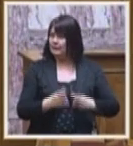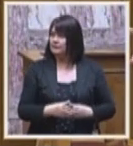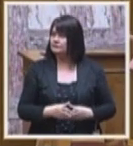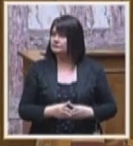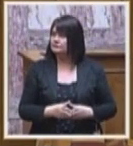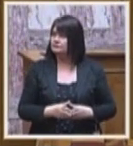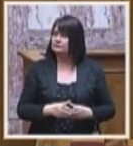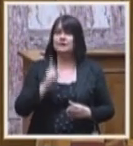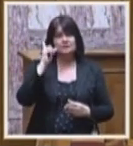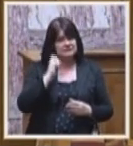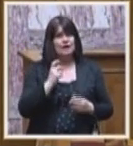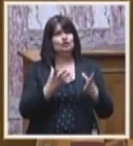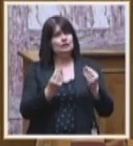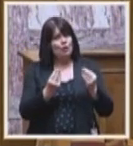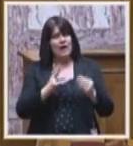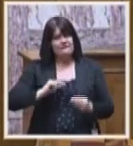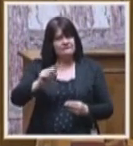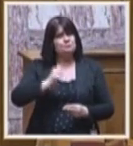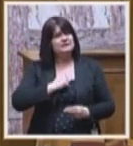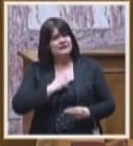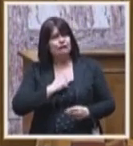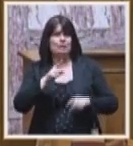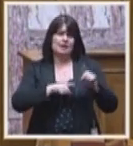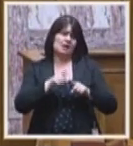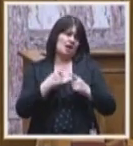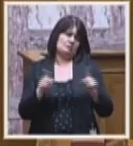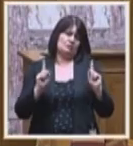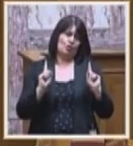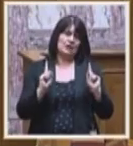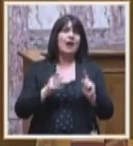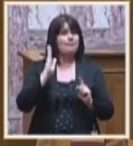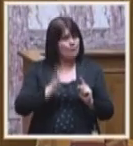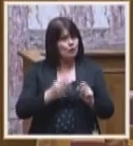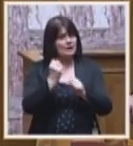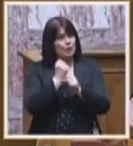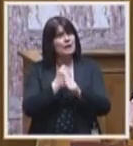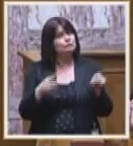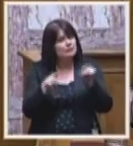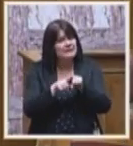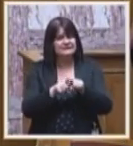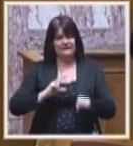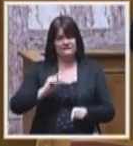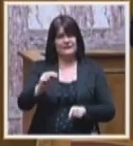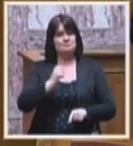πολλά υπάρχουν συγκλήσεις. Σε άλλα ίσως όχι. Ας δουλέψουμε πάνω σε αυτές τις συγκλήσεις.